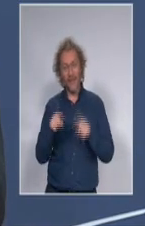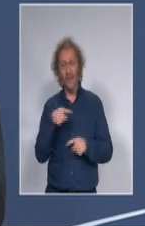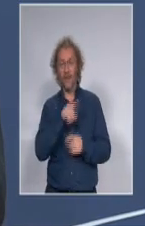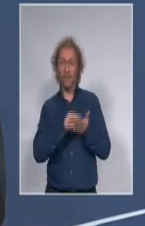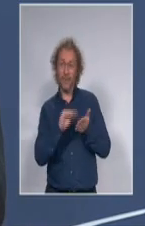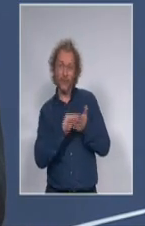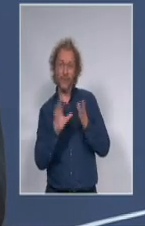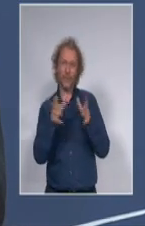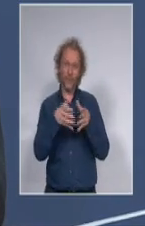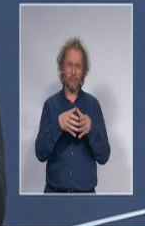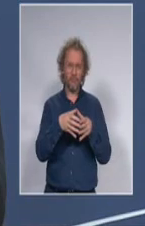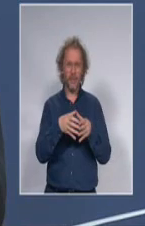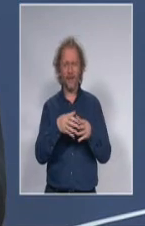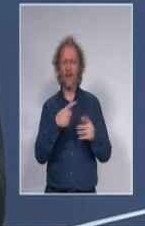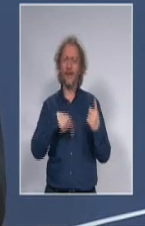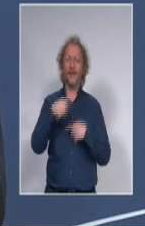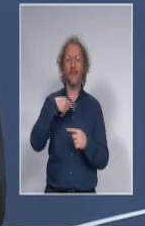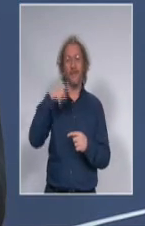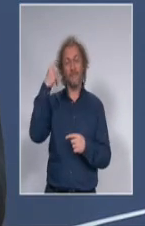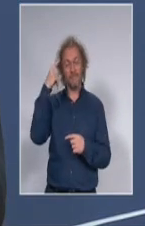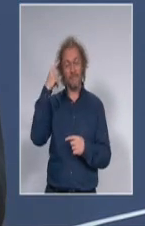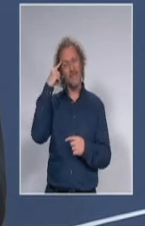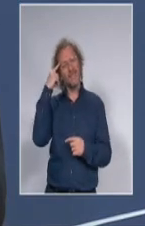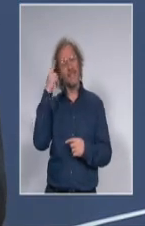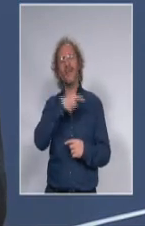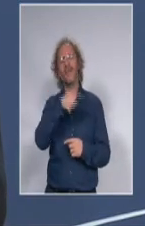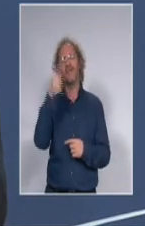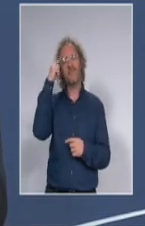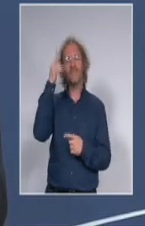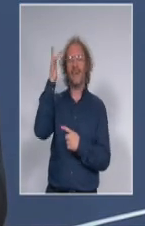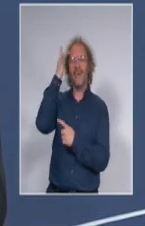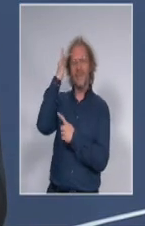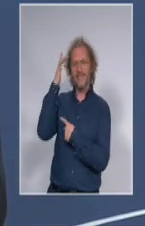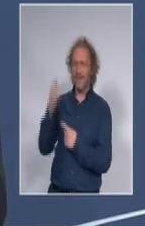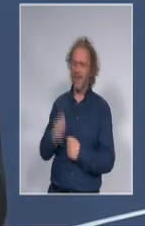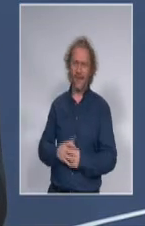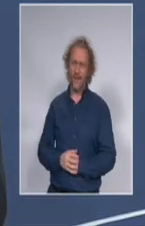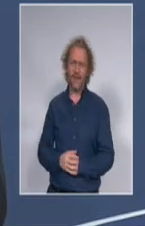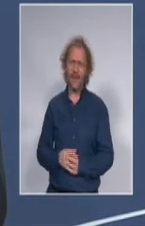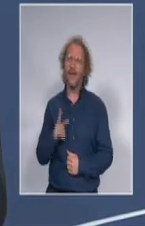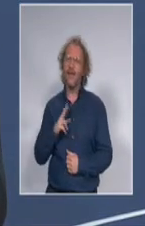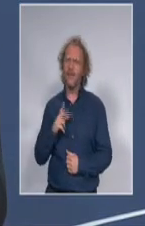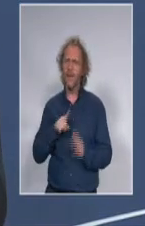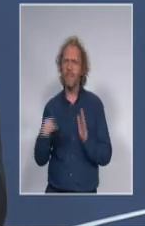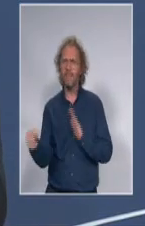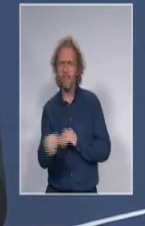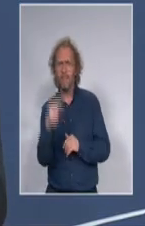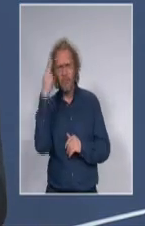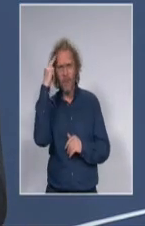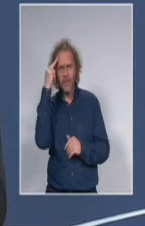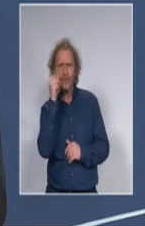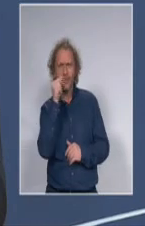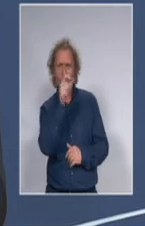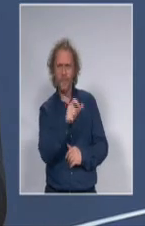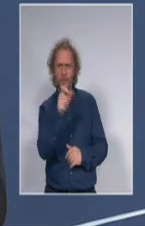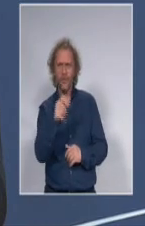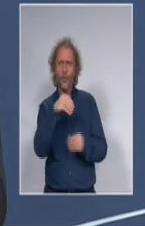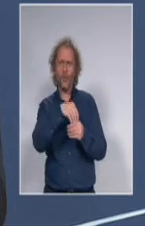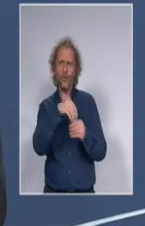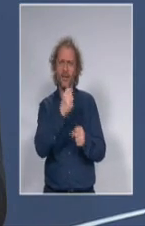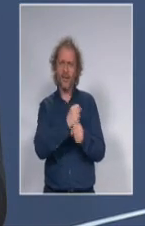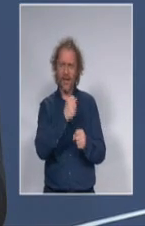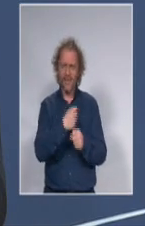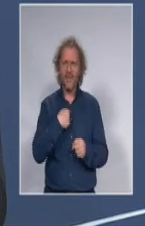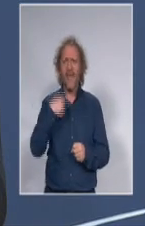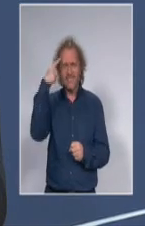saznati, imam dojavu da se tako nešto dešava, pa onda još pet budala to ponovi. I onda nam se stvore redovi po